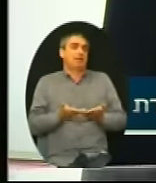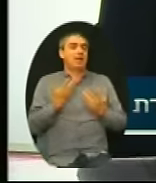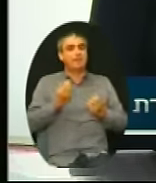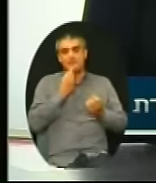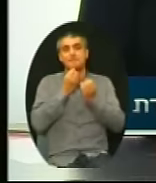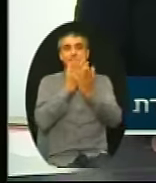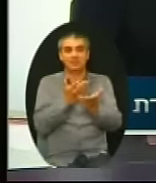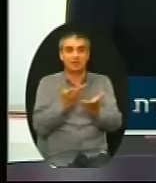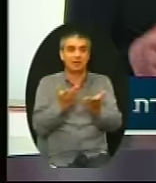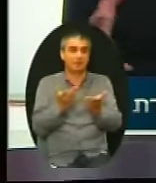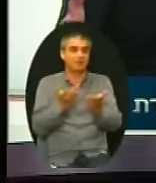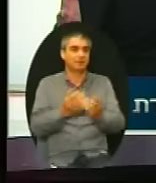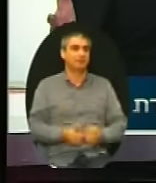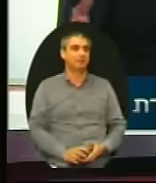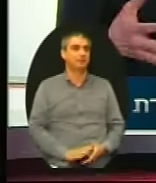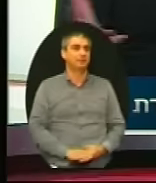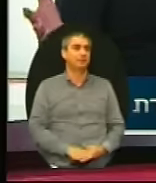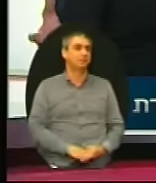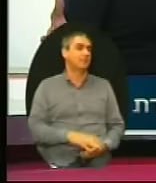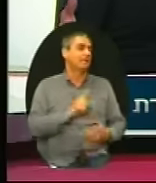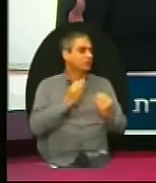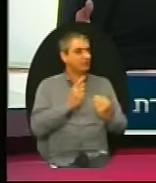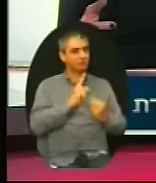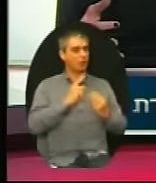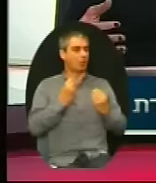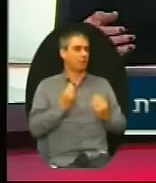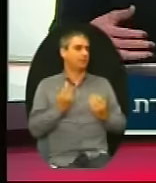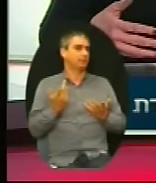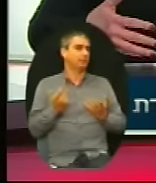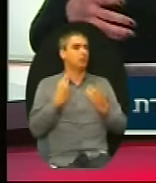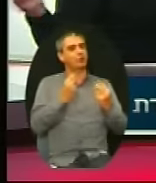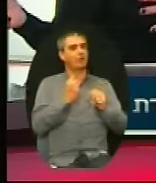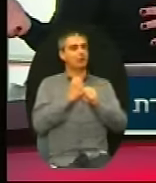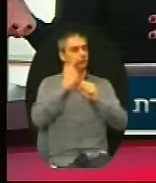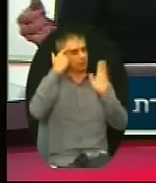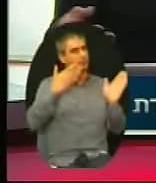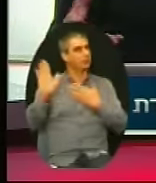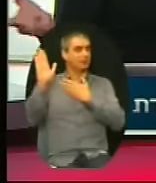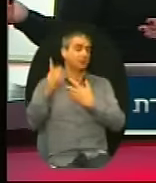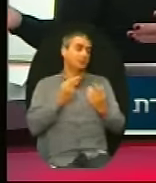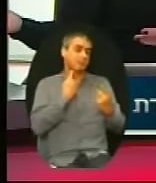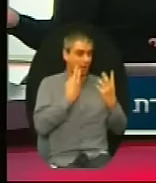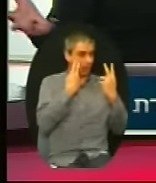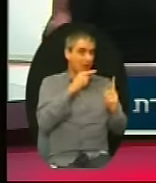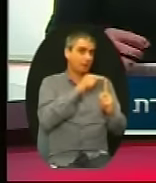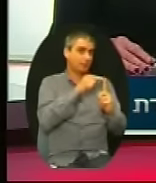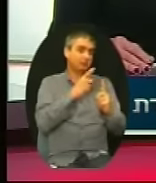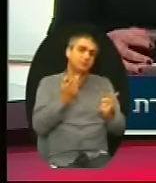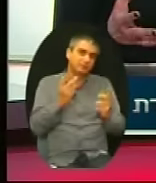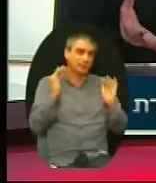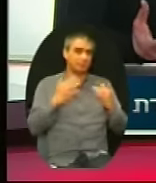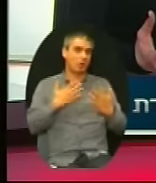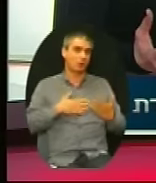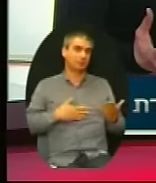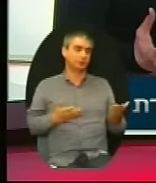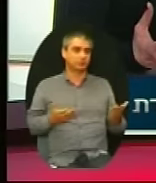את המסר ו... אבל יש דברים שהם לא תורמים להעביר את המסר, הם תורמים להשיח את הדעת מהמסר, ואז פחות רצוי.